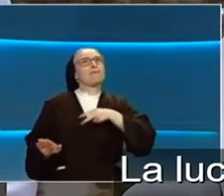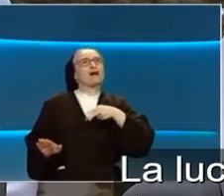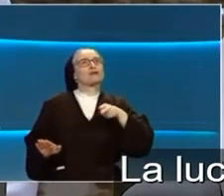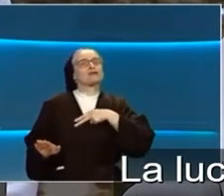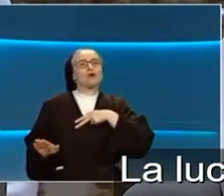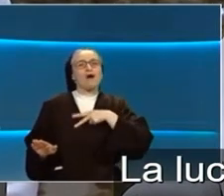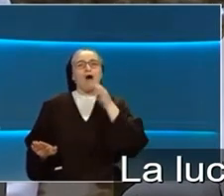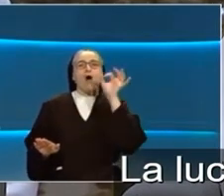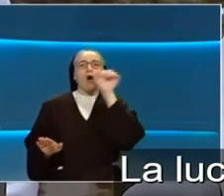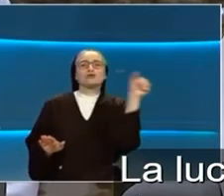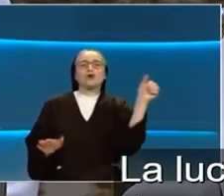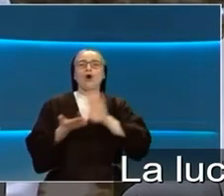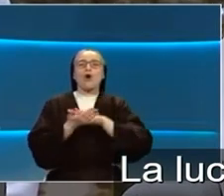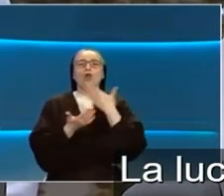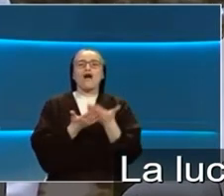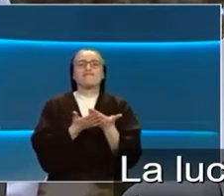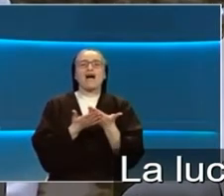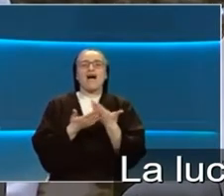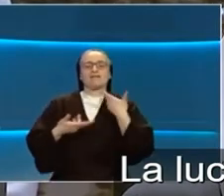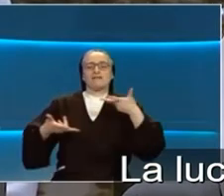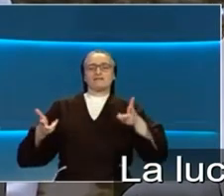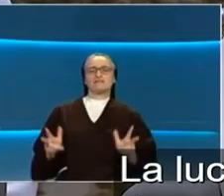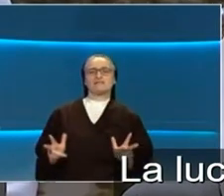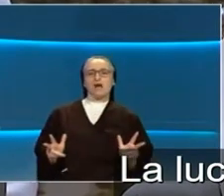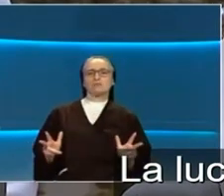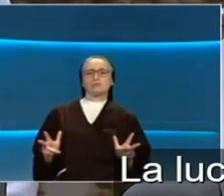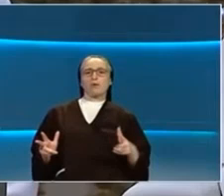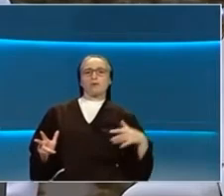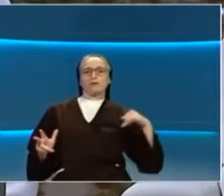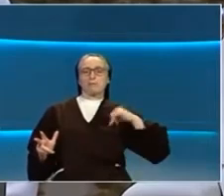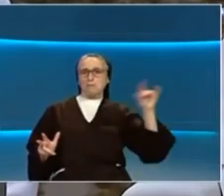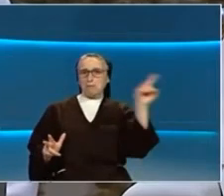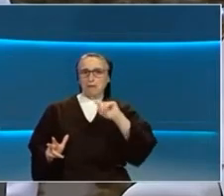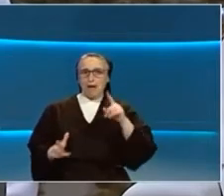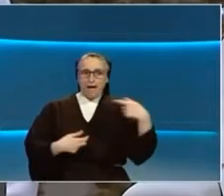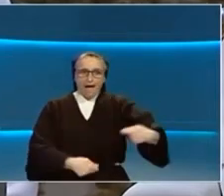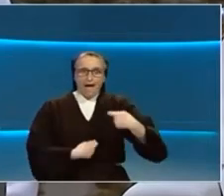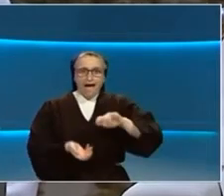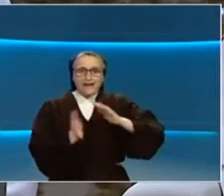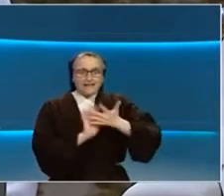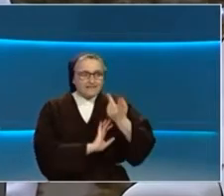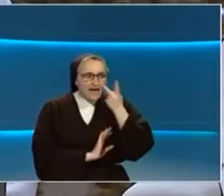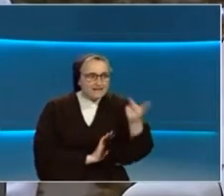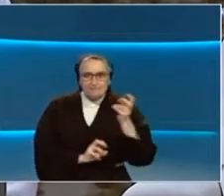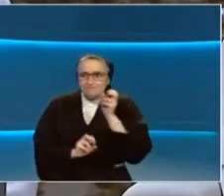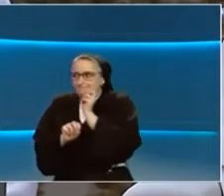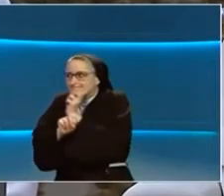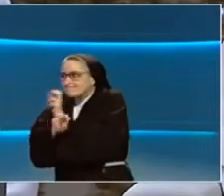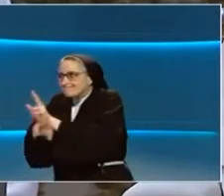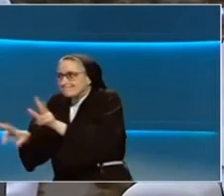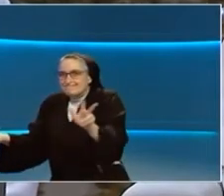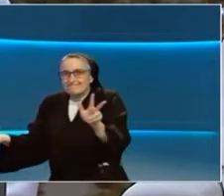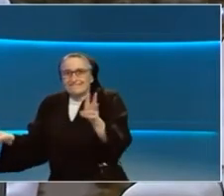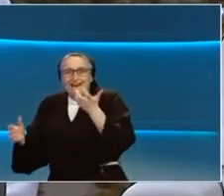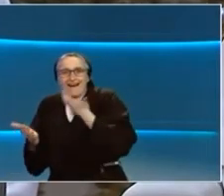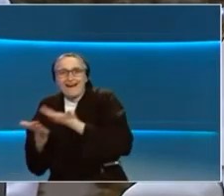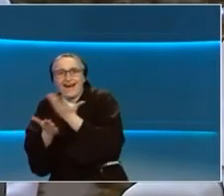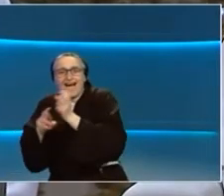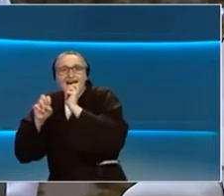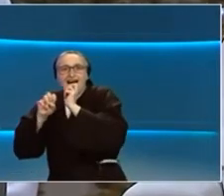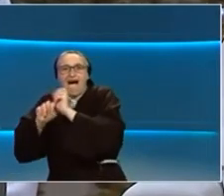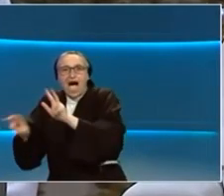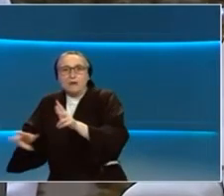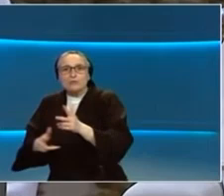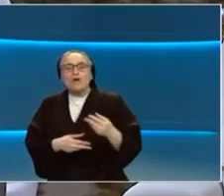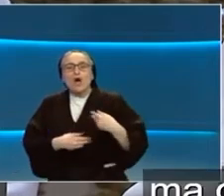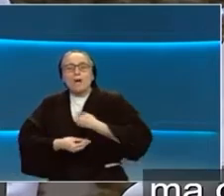두지 않았습니다. 혹은 수동적인 태도를 용인하지 않고 오히려 무덤에서 돌아오는